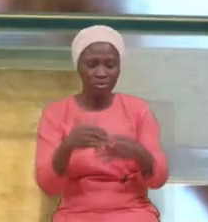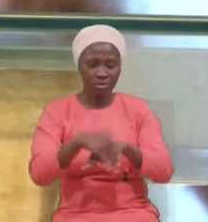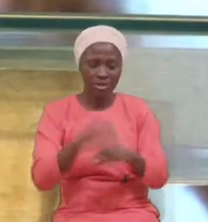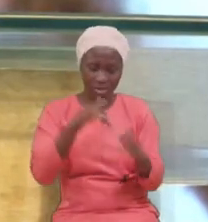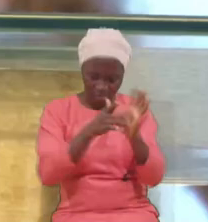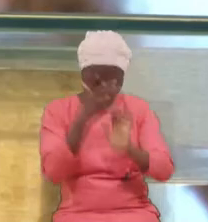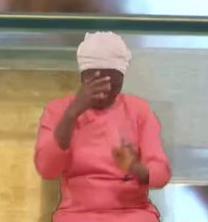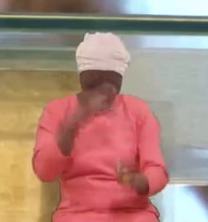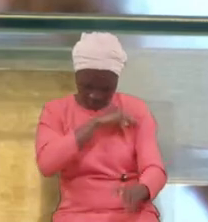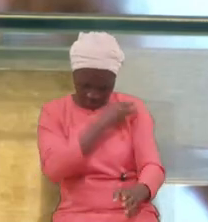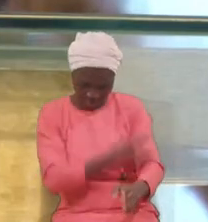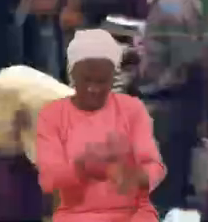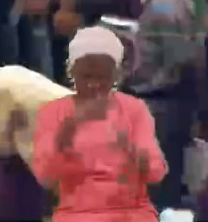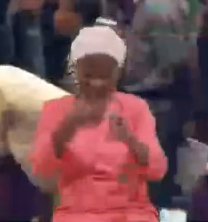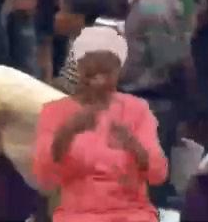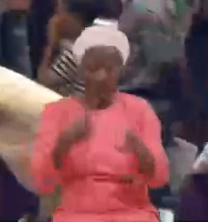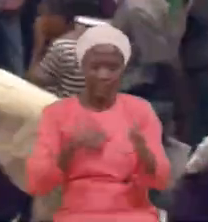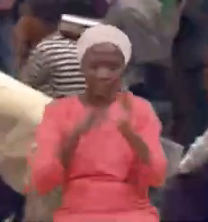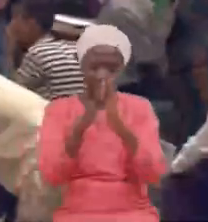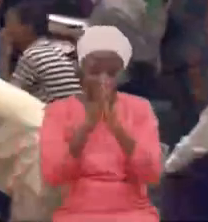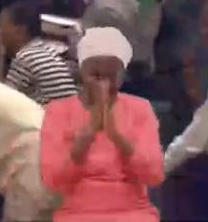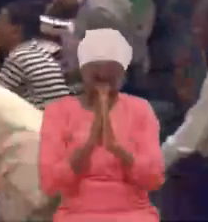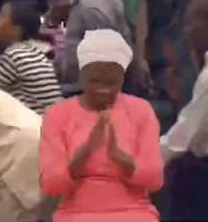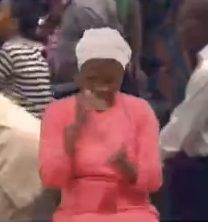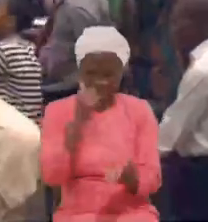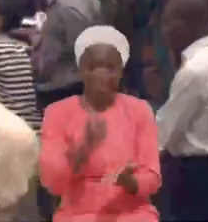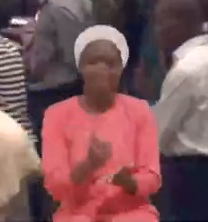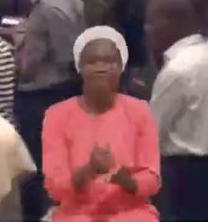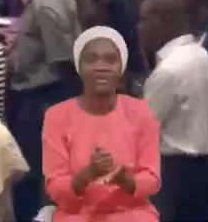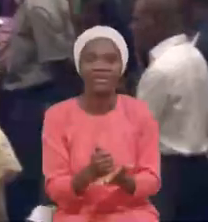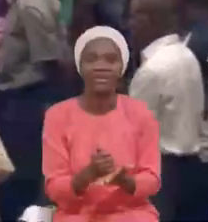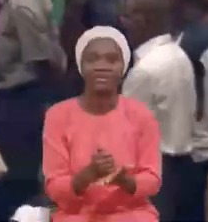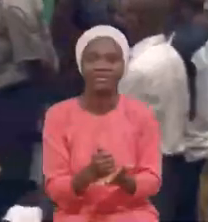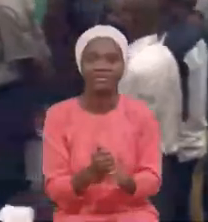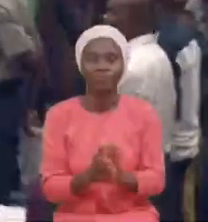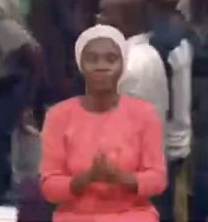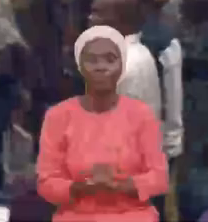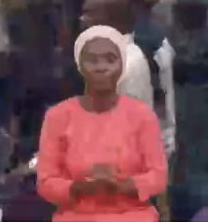étudions ta parole ce soir. Au nom puissant de Jésus, nous prions.